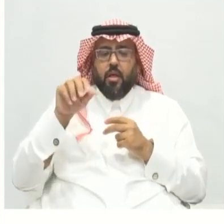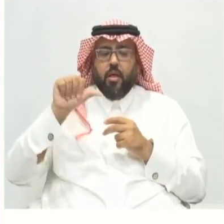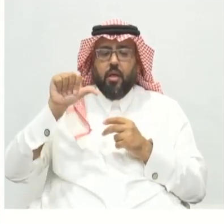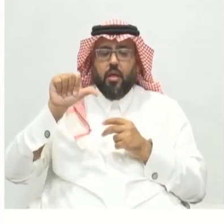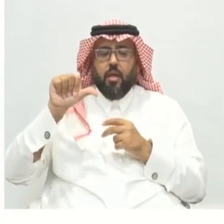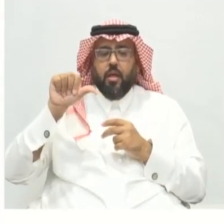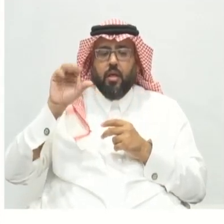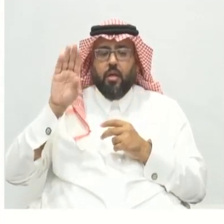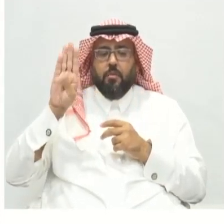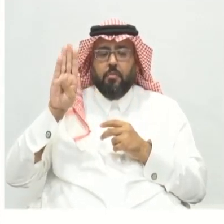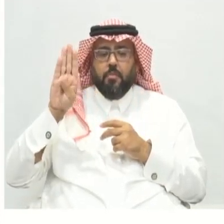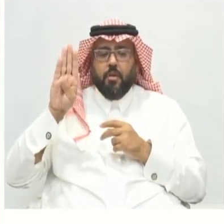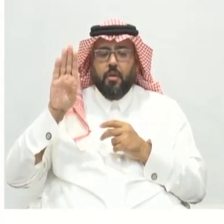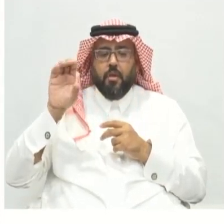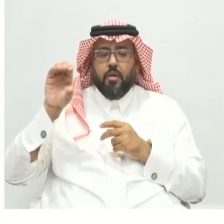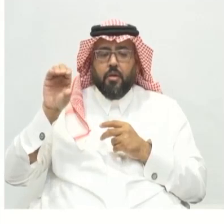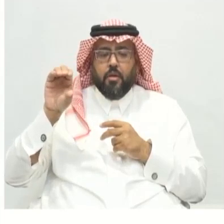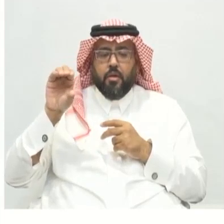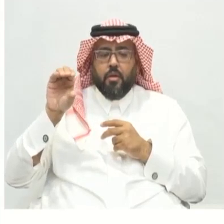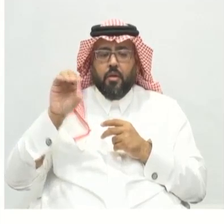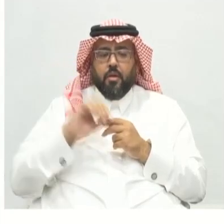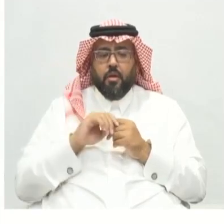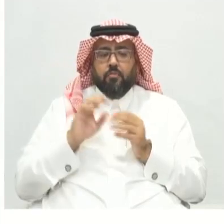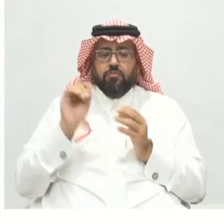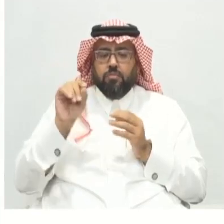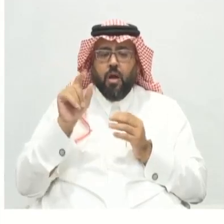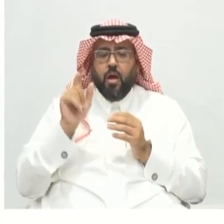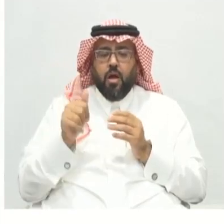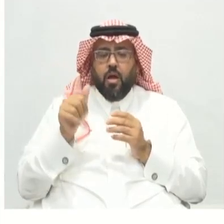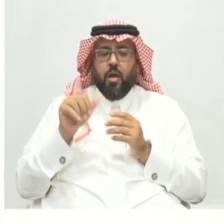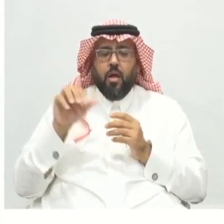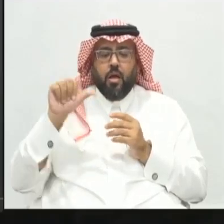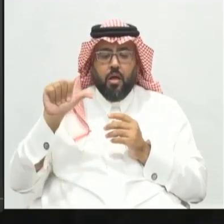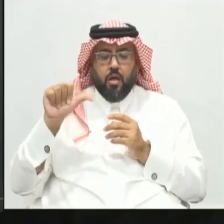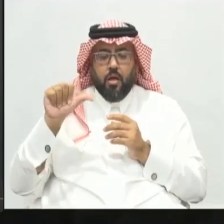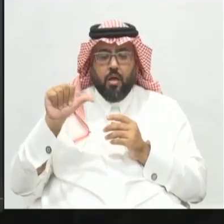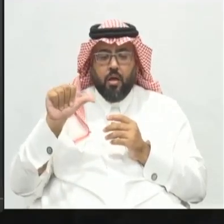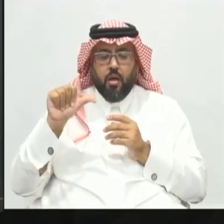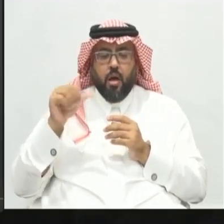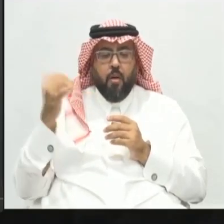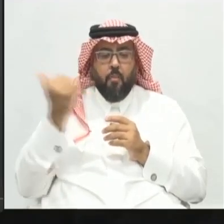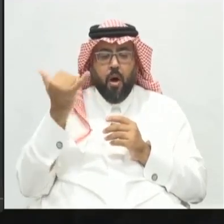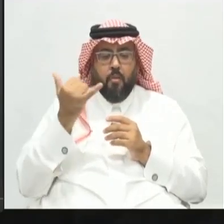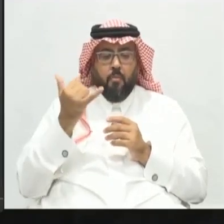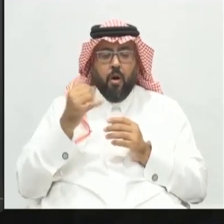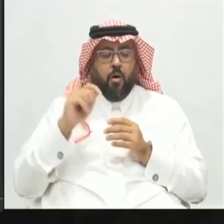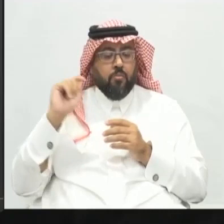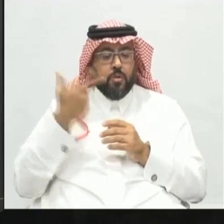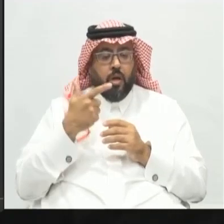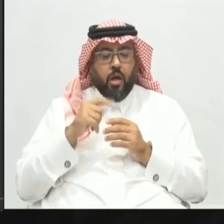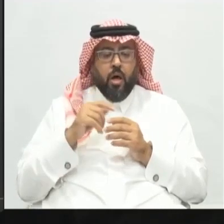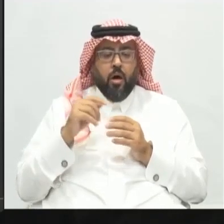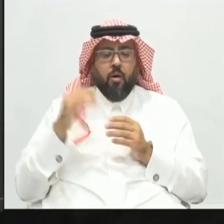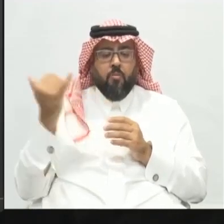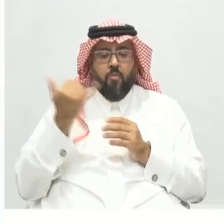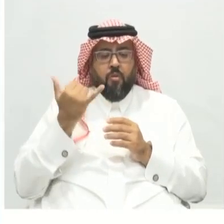وهو اعطاء رمز اي او بي او سي وذلك a للمهام المهمه والعاجله وبي